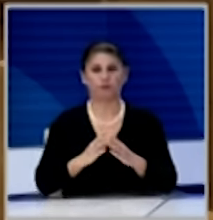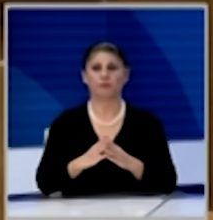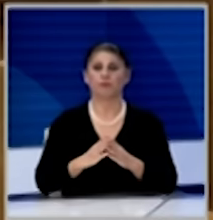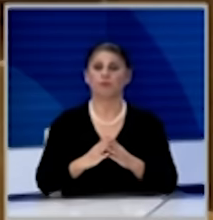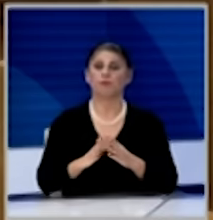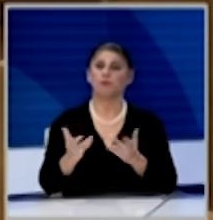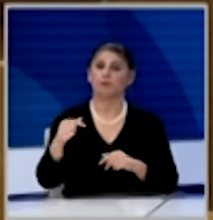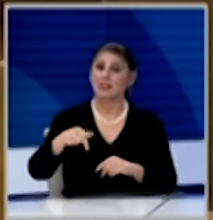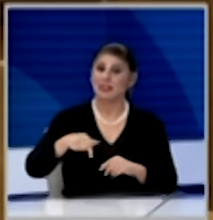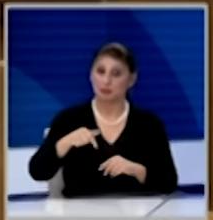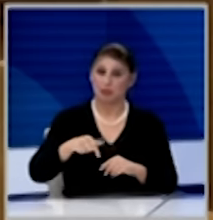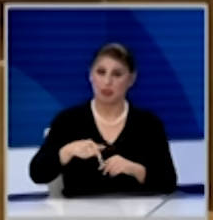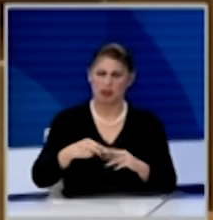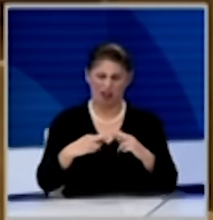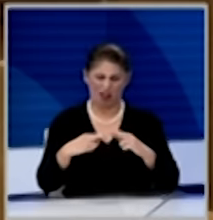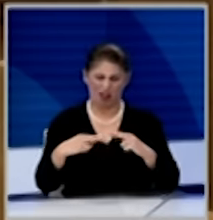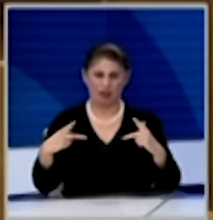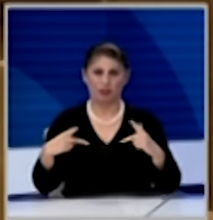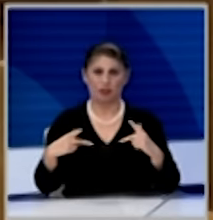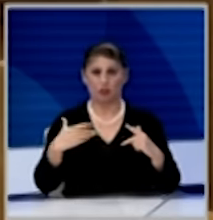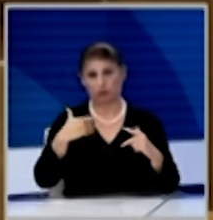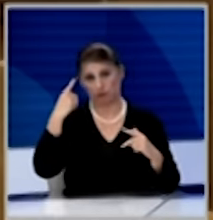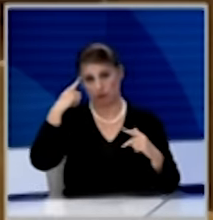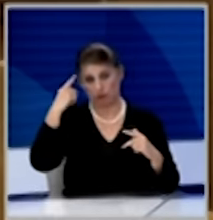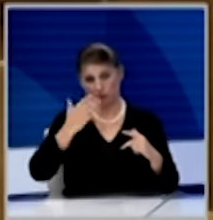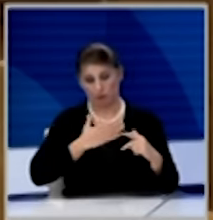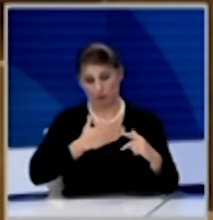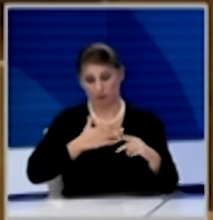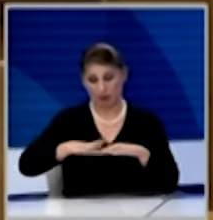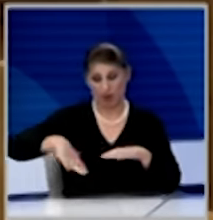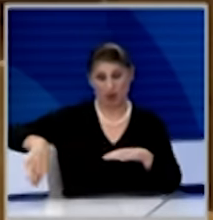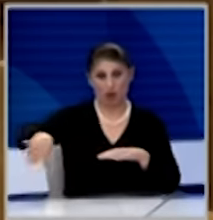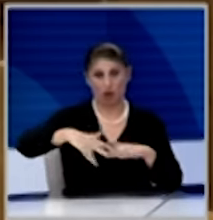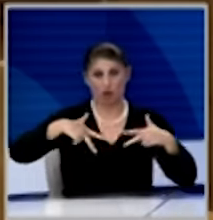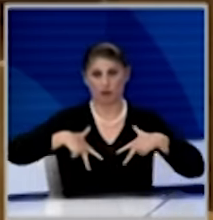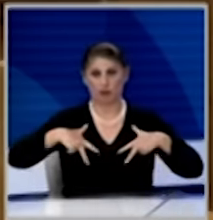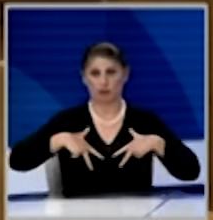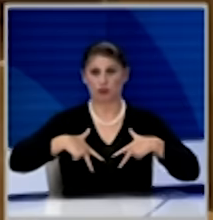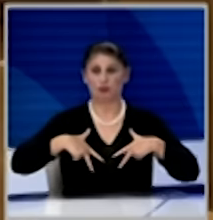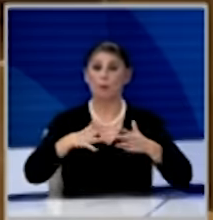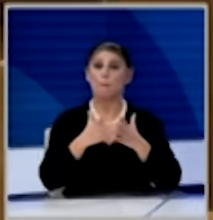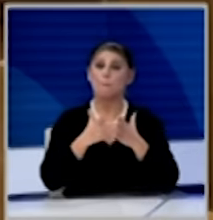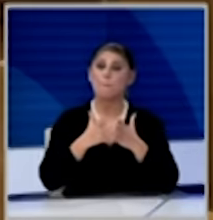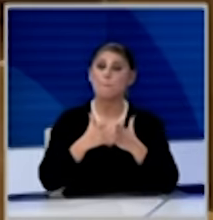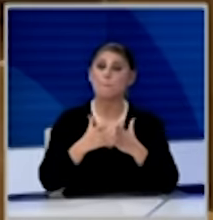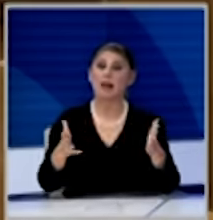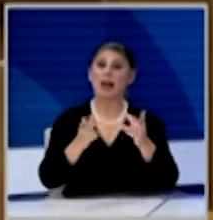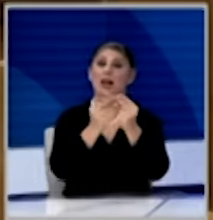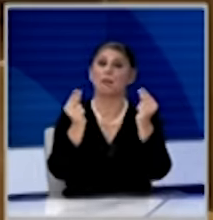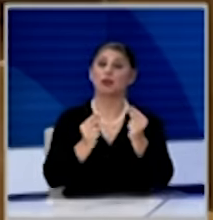γιατί το σημερινό εχθρικό κατά την άποψή μας για το λαό κράτος σας με μεγάλη